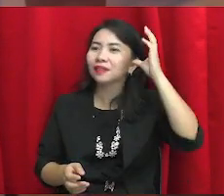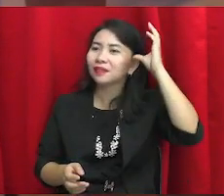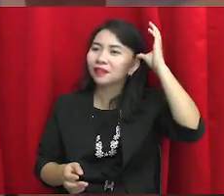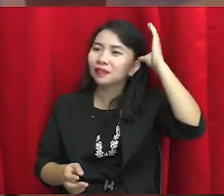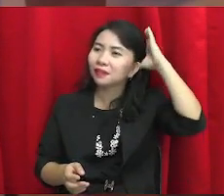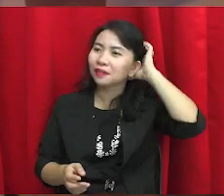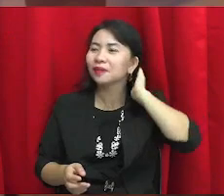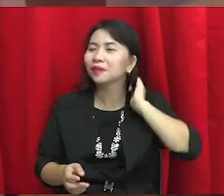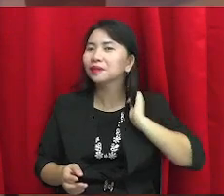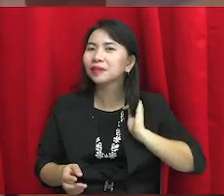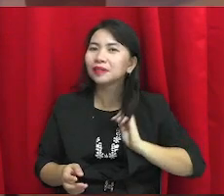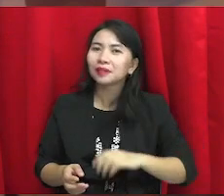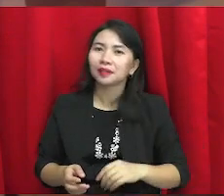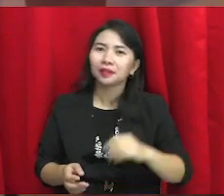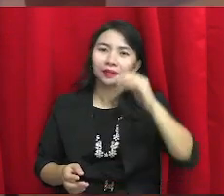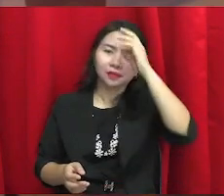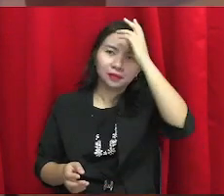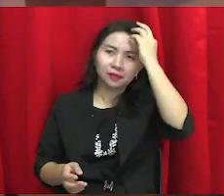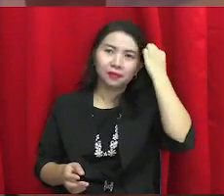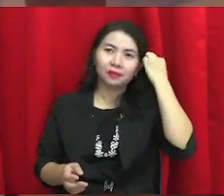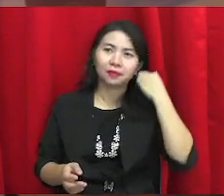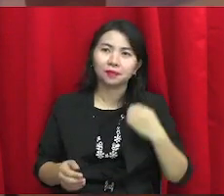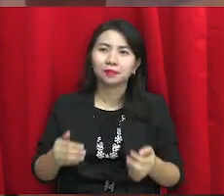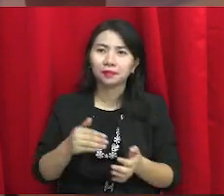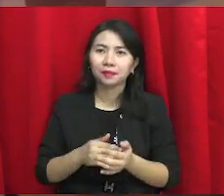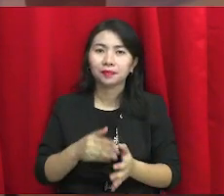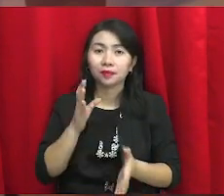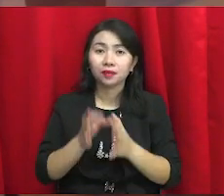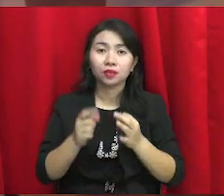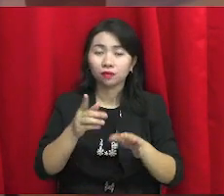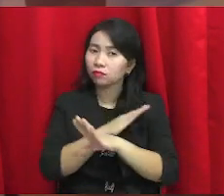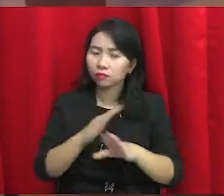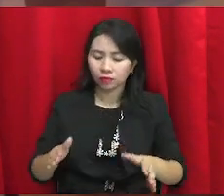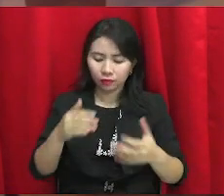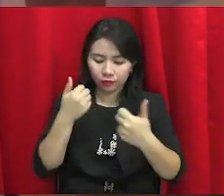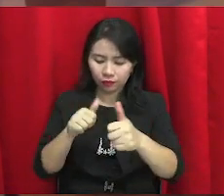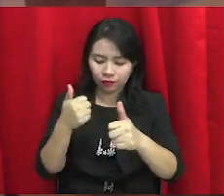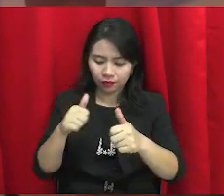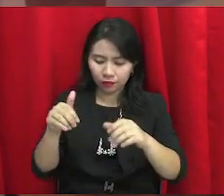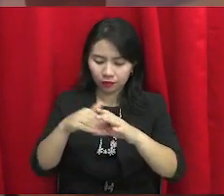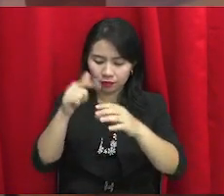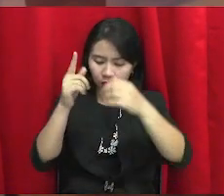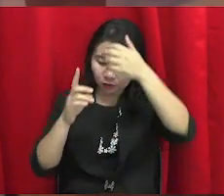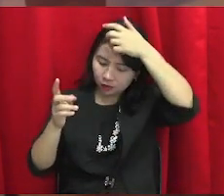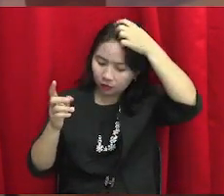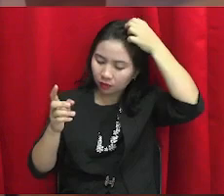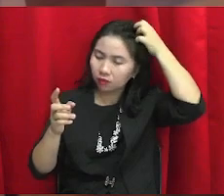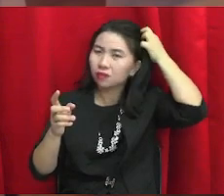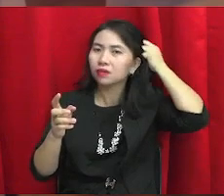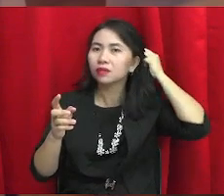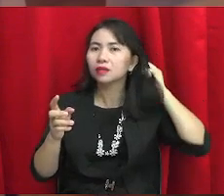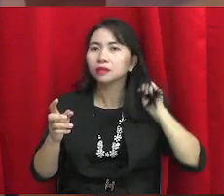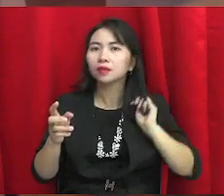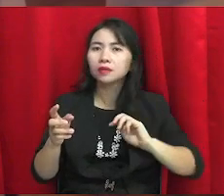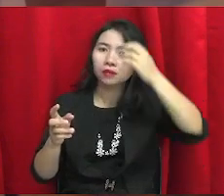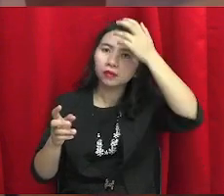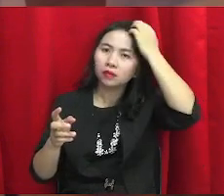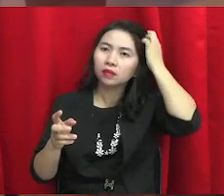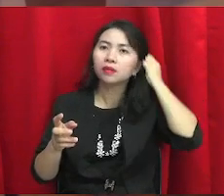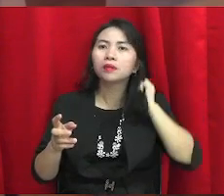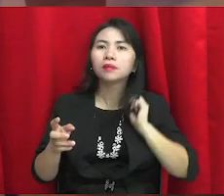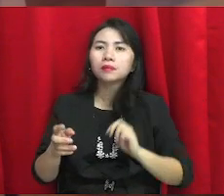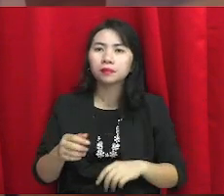38? Na kung hindi ka susunod sa will ng Panginoon, hindi mangyayari yung